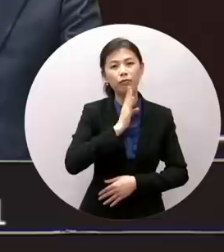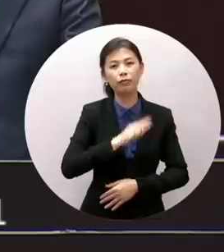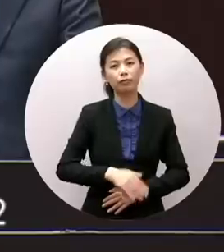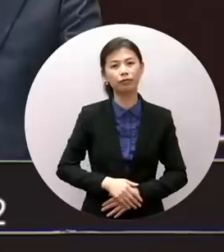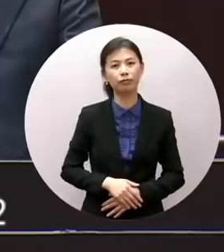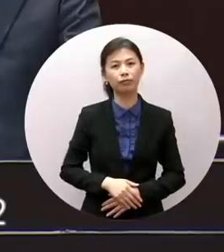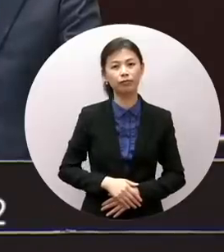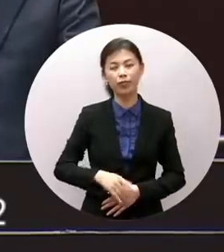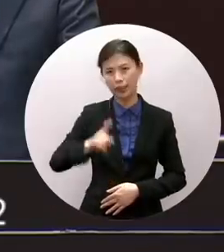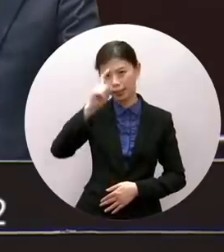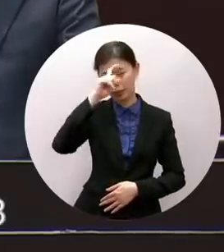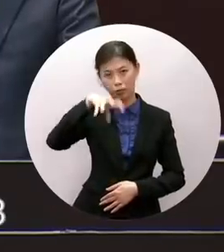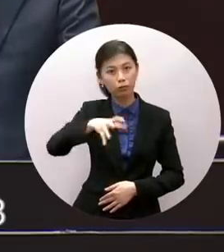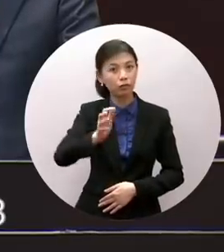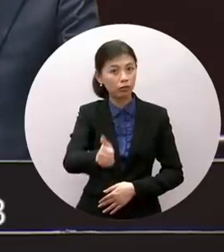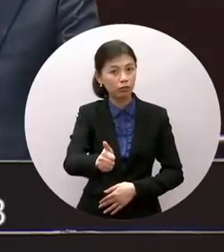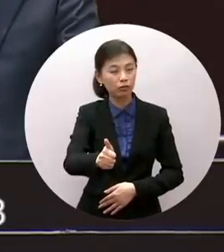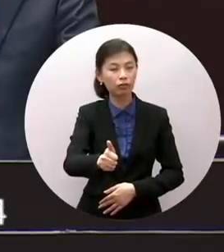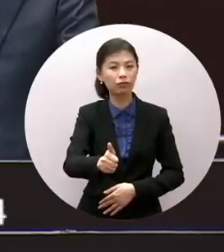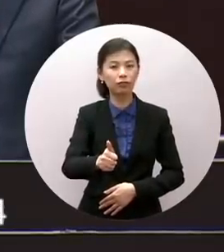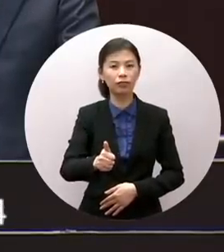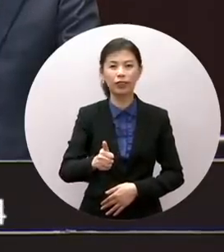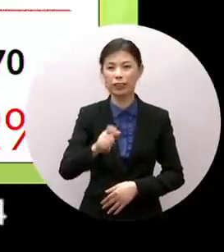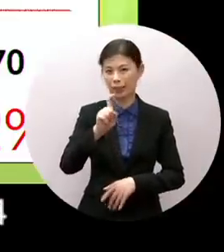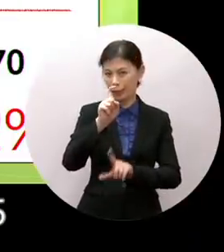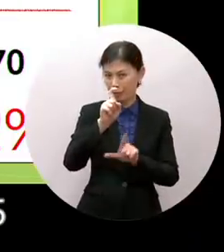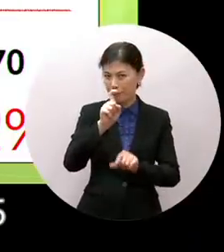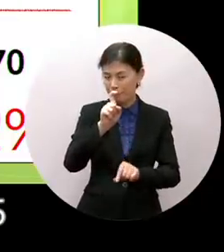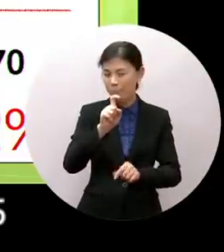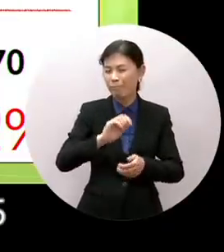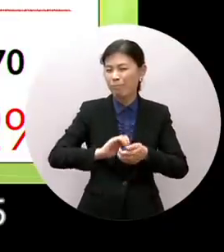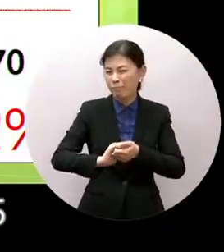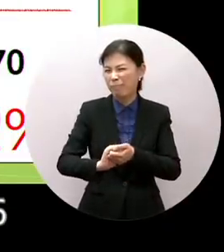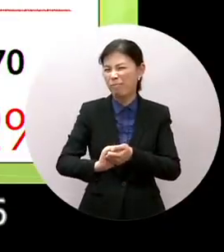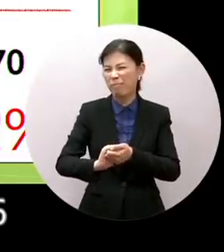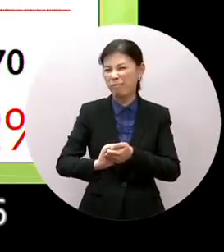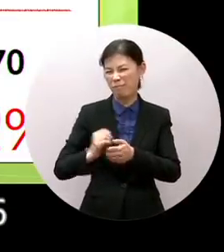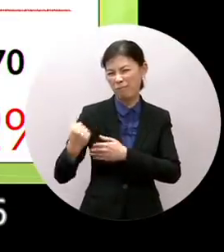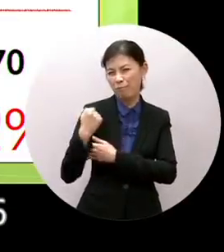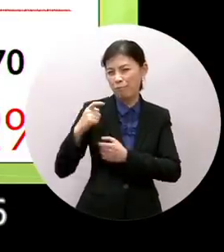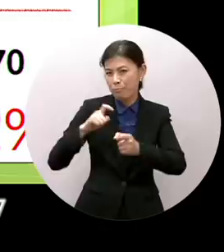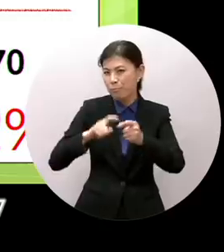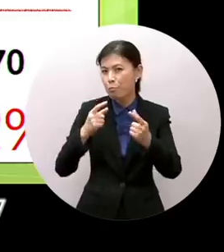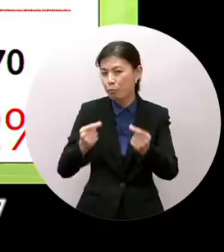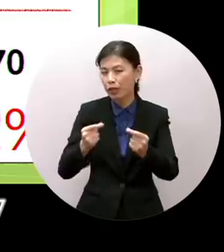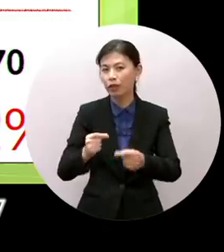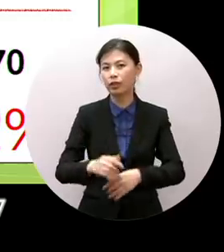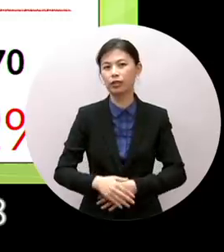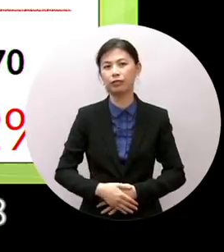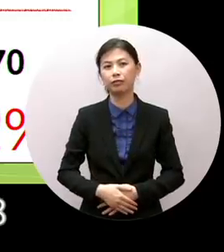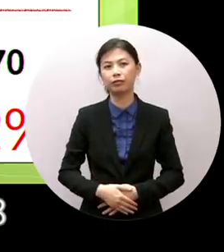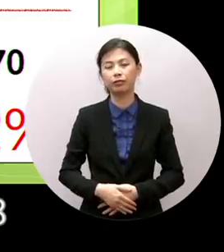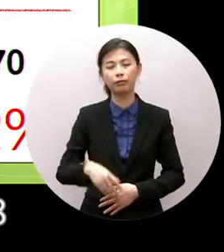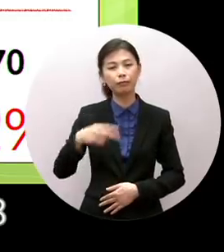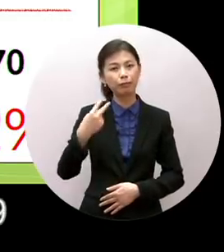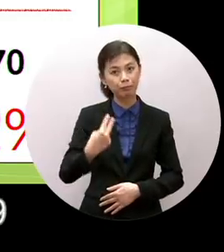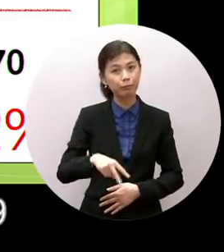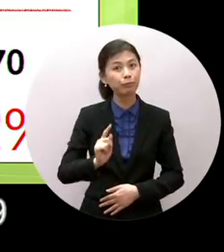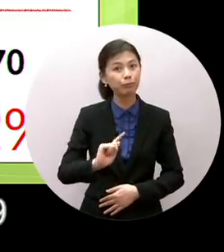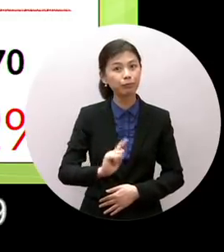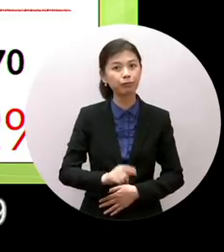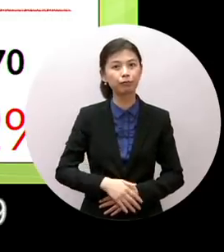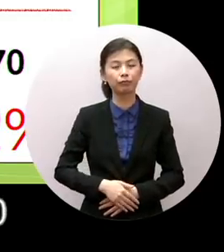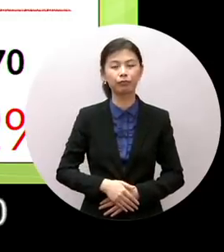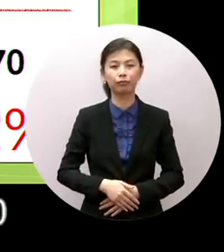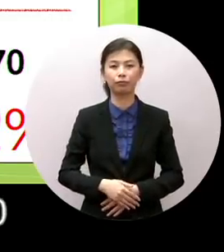题，吼，拜托部长，吼，咱伫十月份一定爱讲吼如期来通水。但是搁一点就是讲，